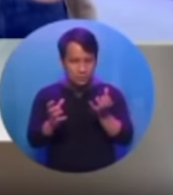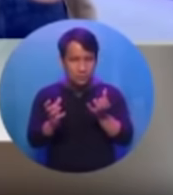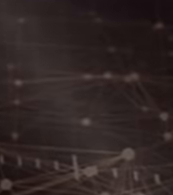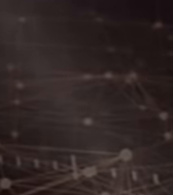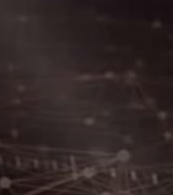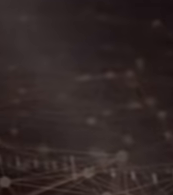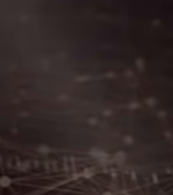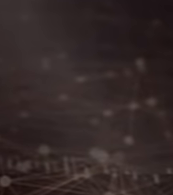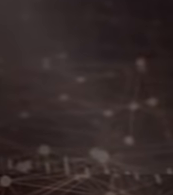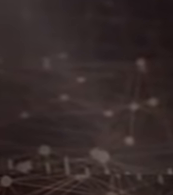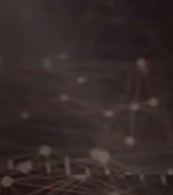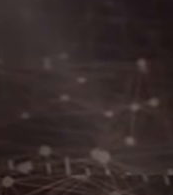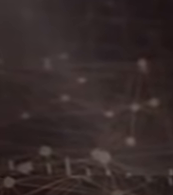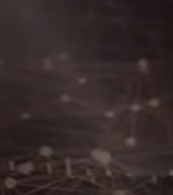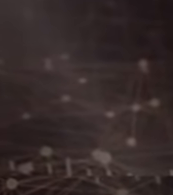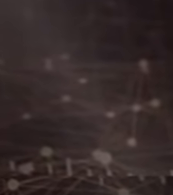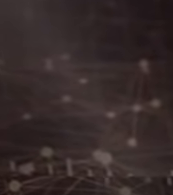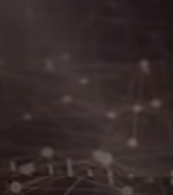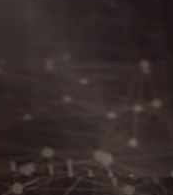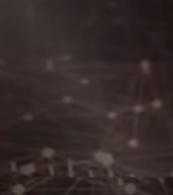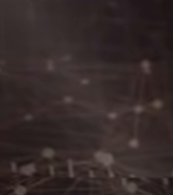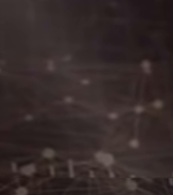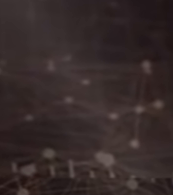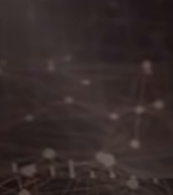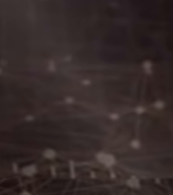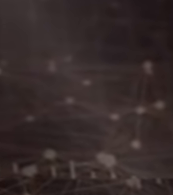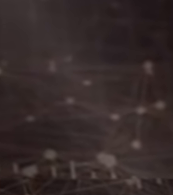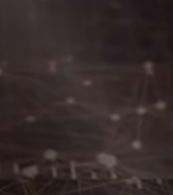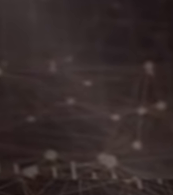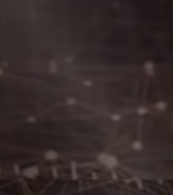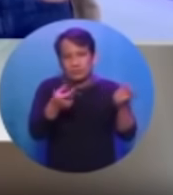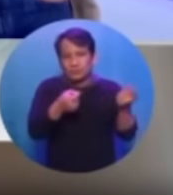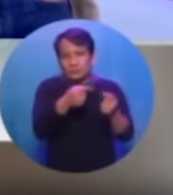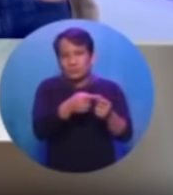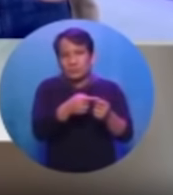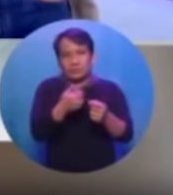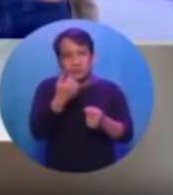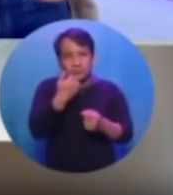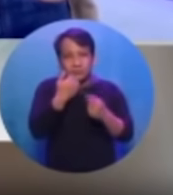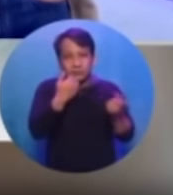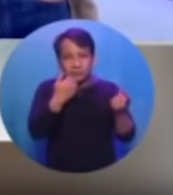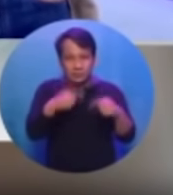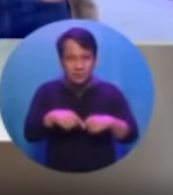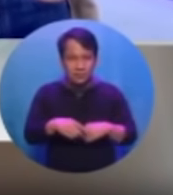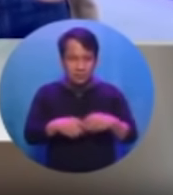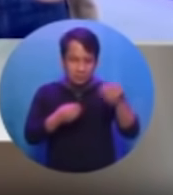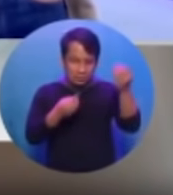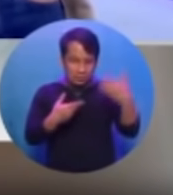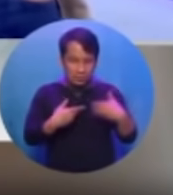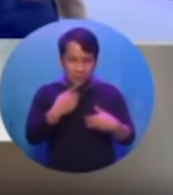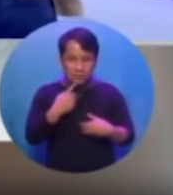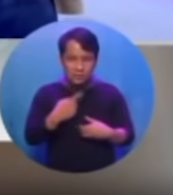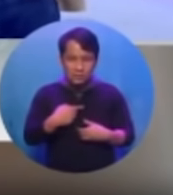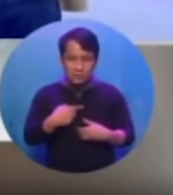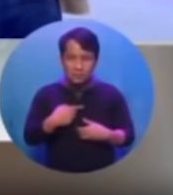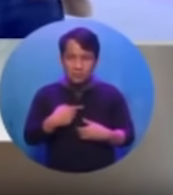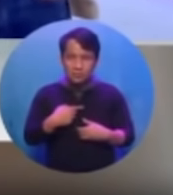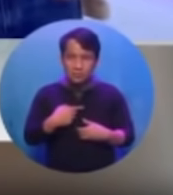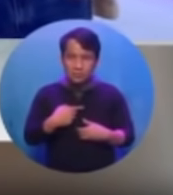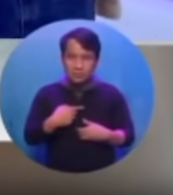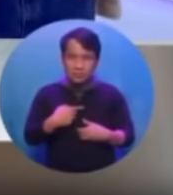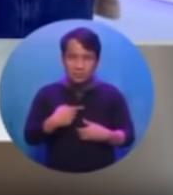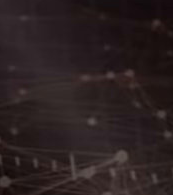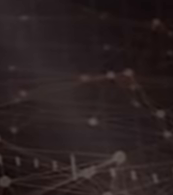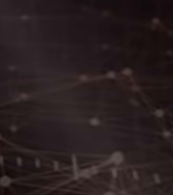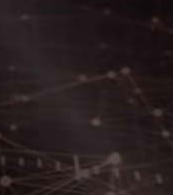the point nga na yun na, yung nagawa niya yung incident niya. Tama ho ba yung nakarating na balita sa amin na yung mga